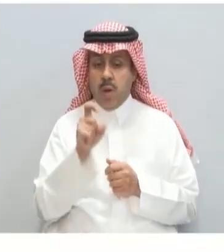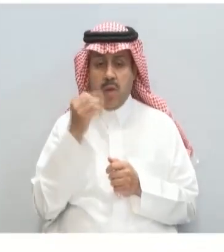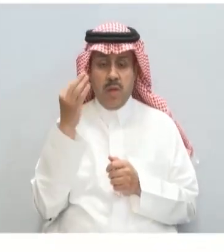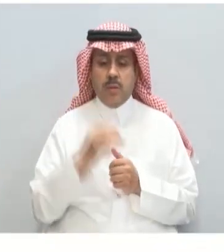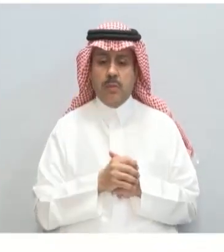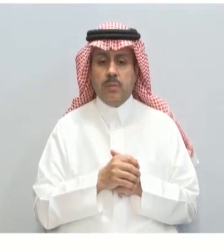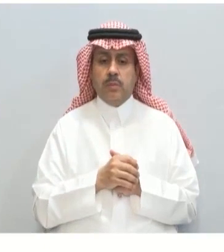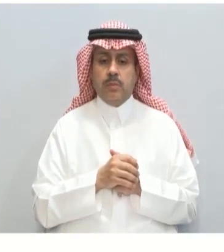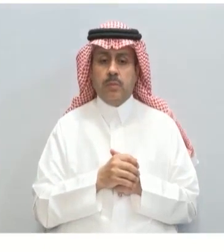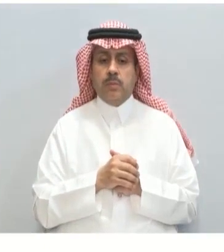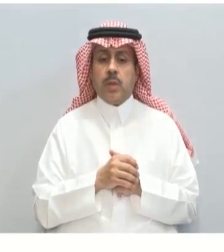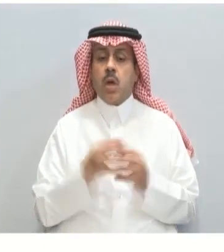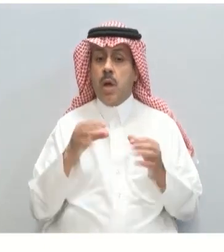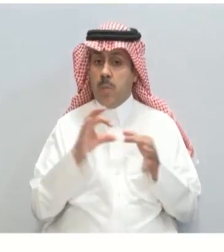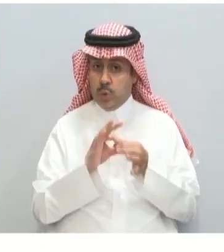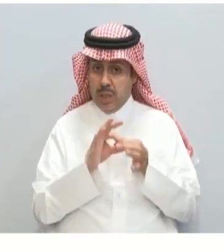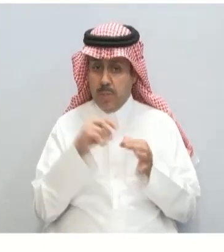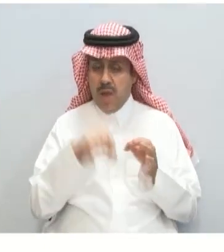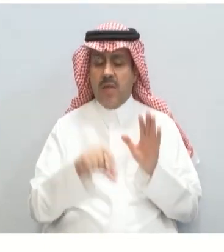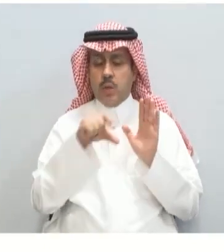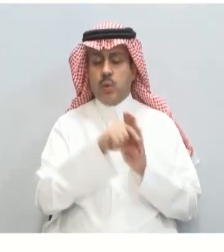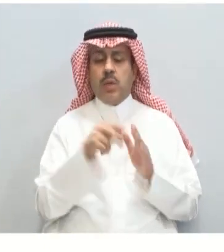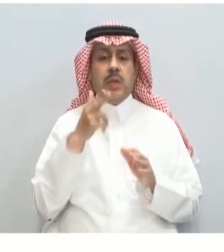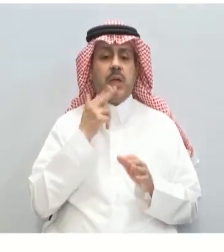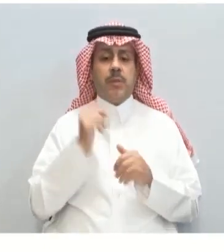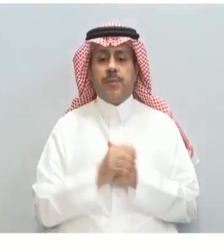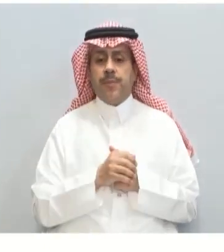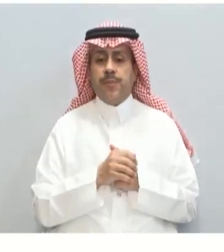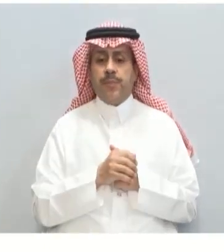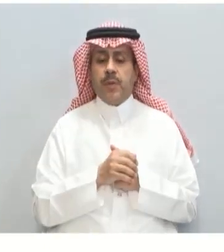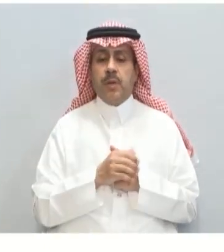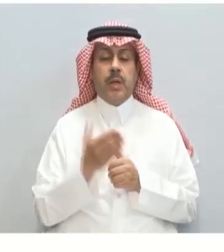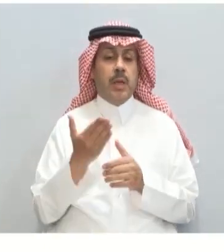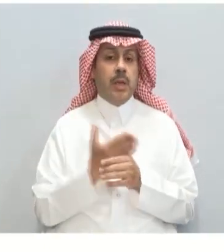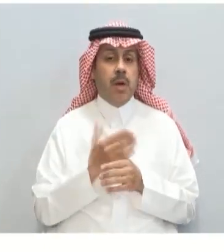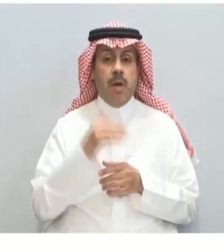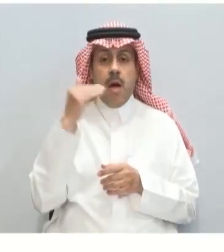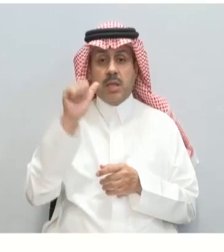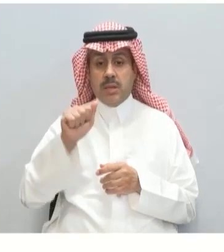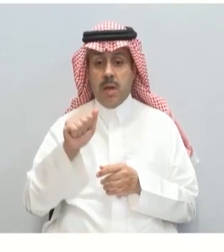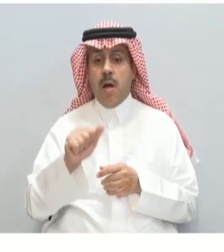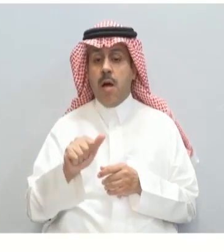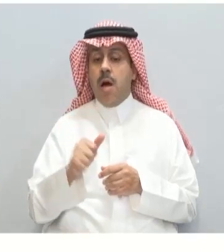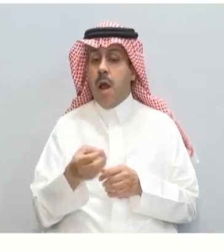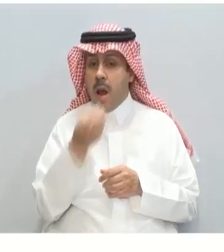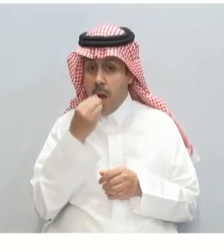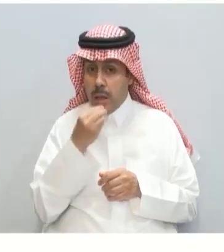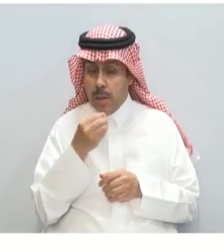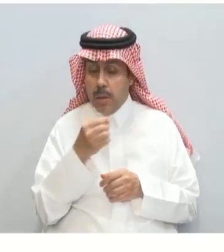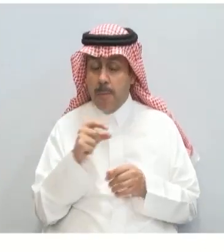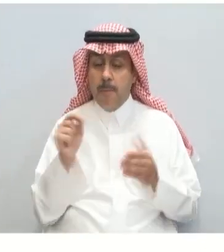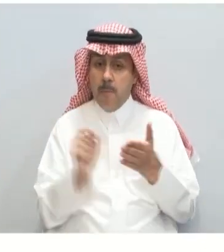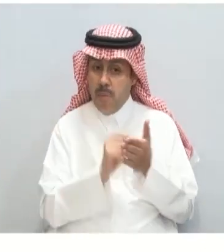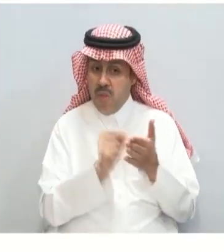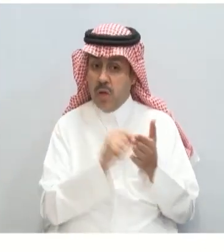التقويمات المتعلقه بهذه السوره الكريمه هنا السؤال لما خص الاكل بالذكر